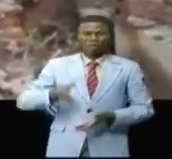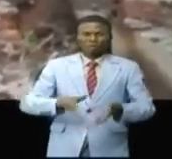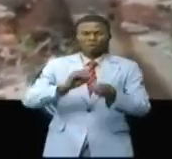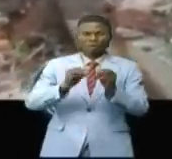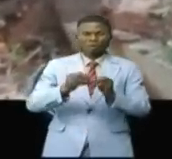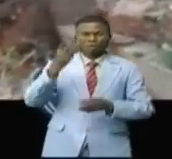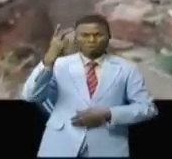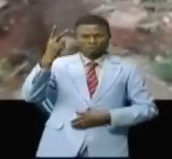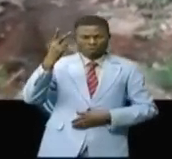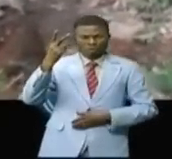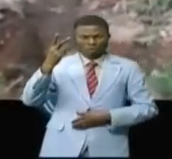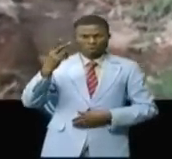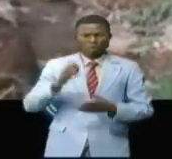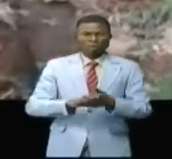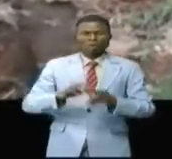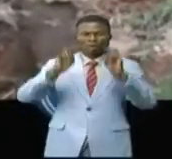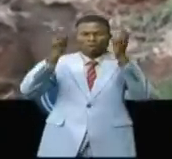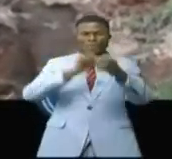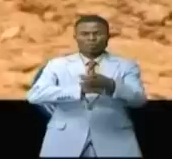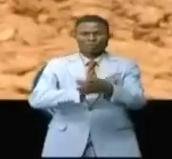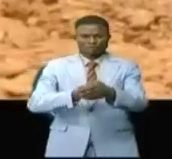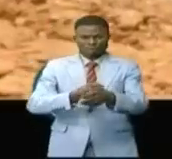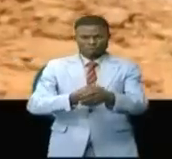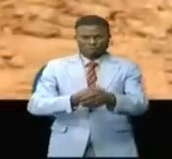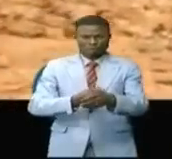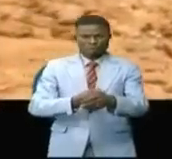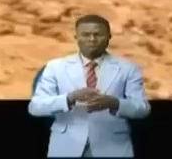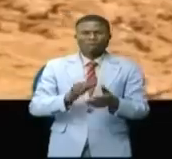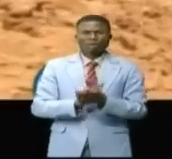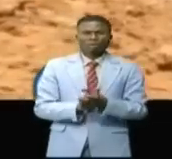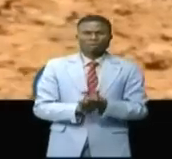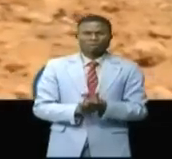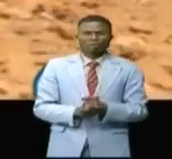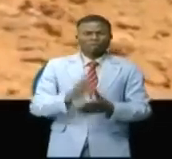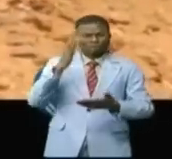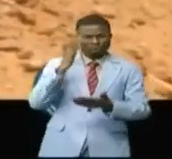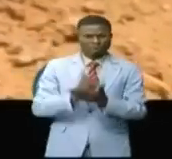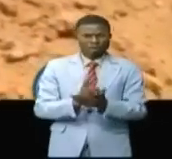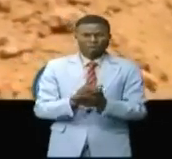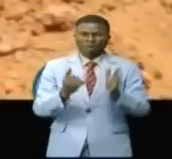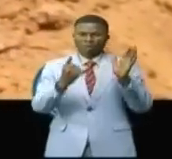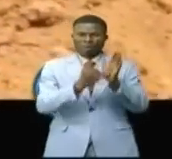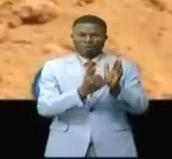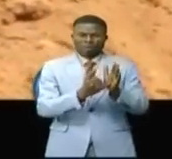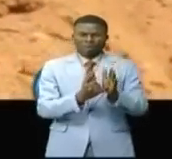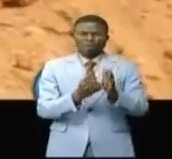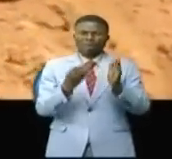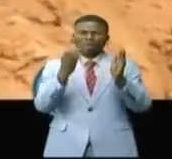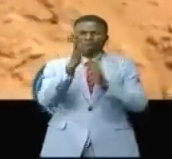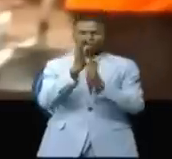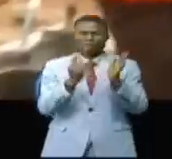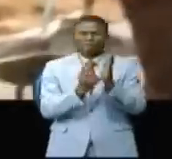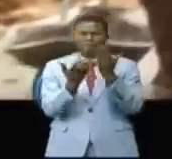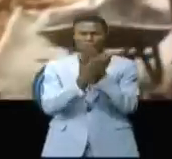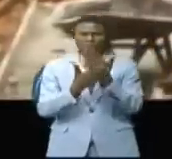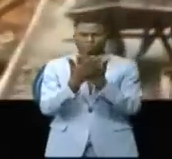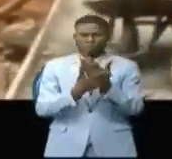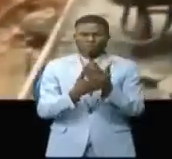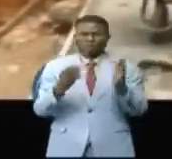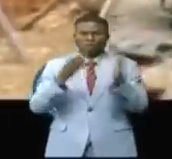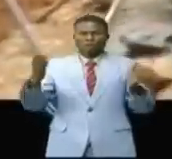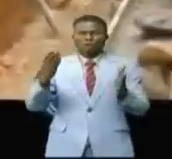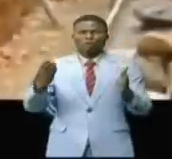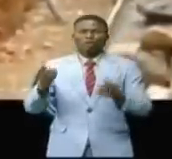accès aux tic aveuglement au point kilométrique mon max en privant le samedi 10 juillet prévue pour 90 jours ces